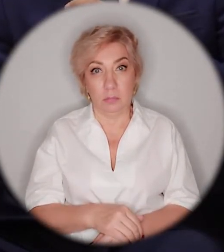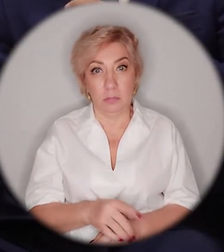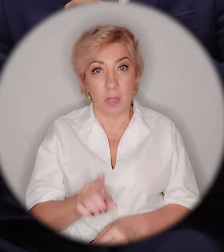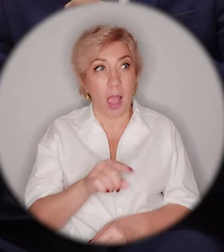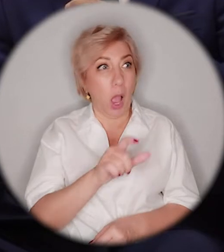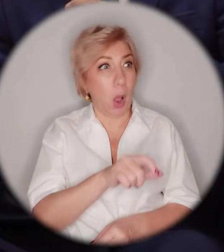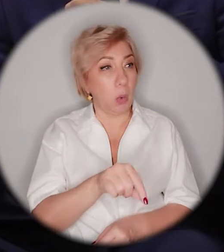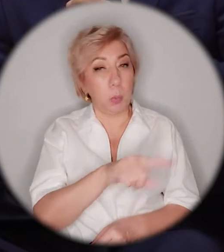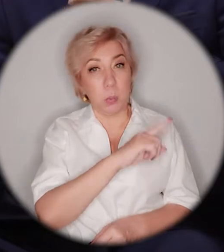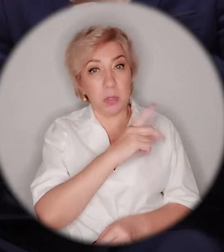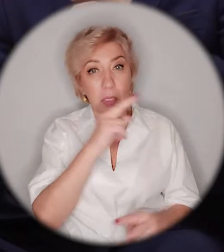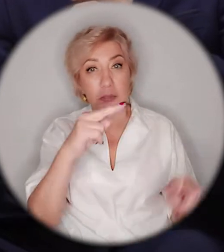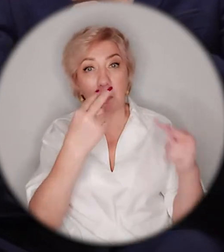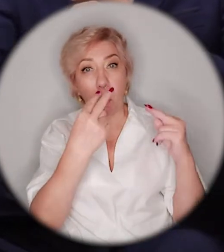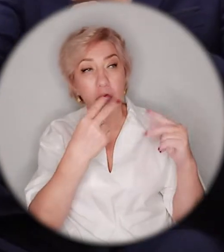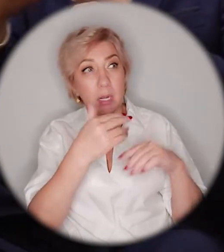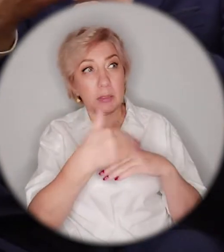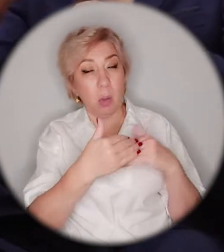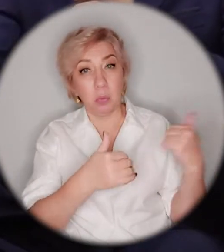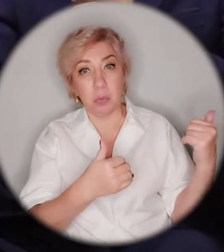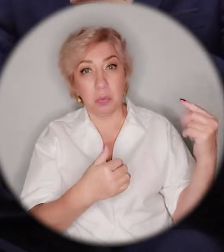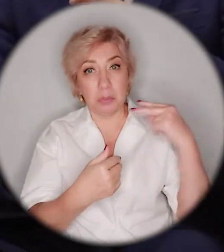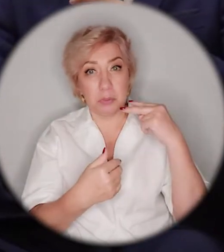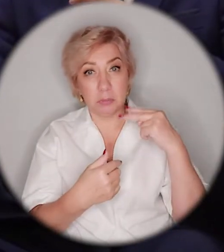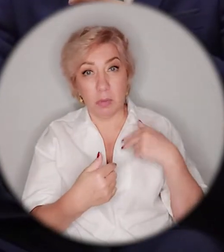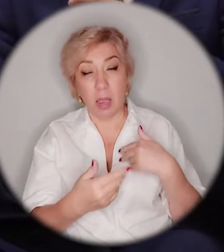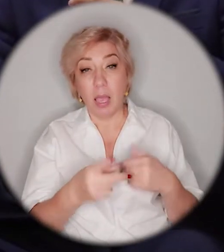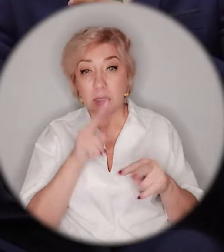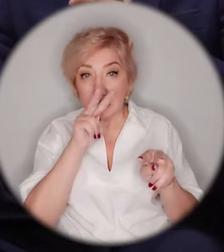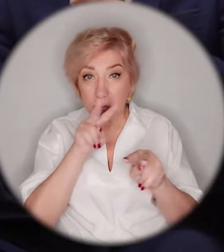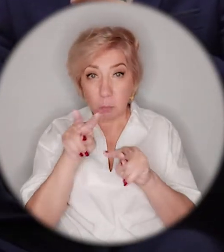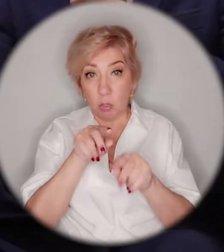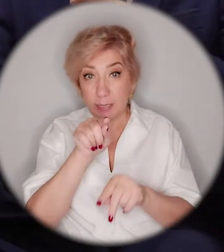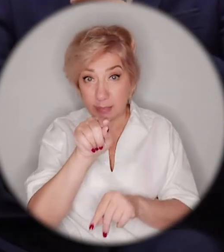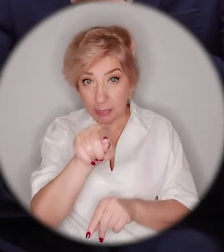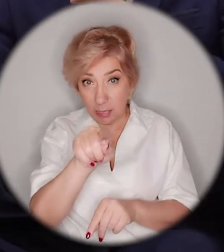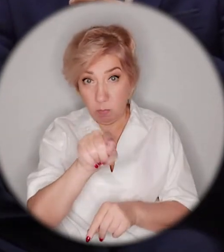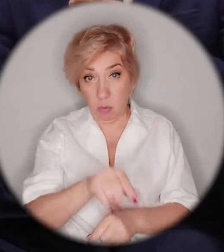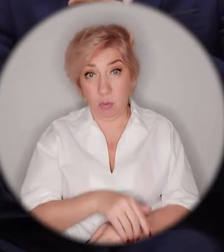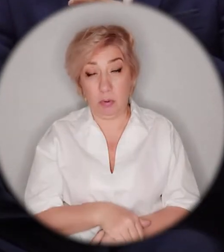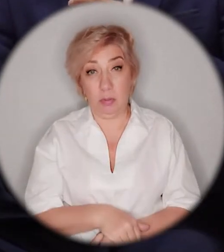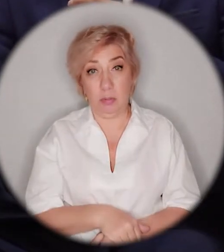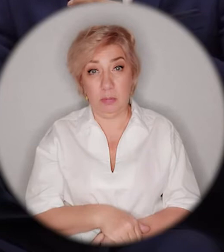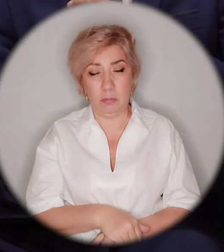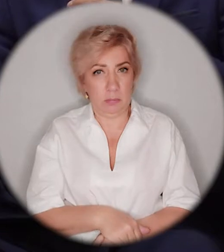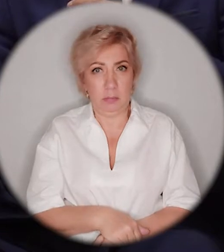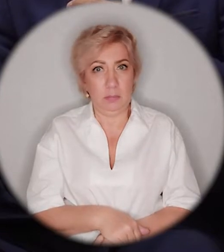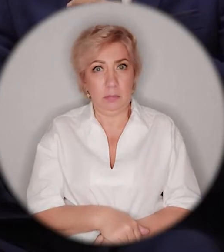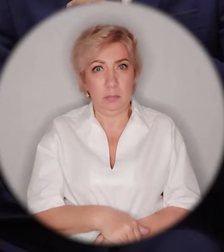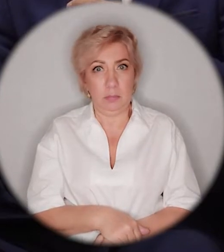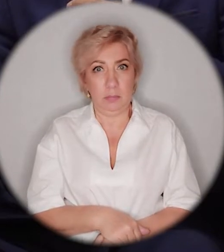подает сайт а что же эти люди снаружи у меня смотрят до осенью они смотрятся тобой